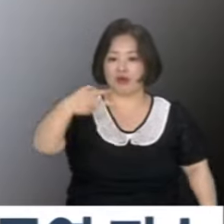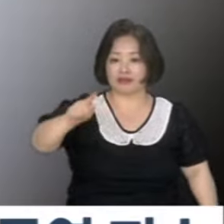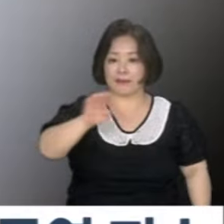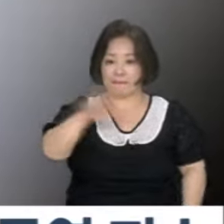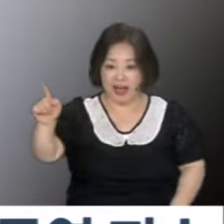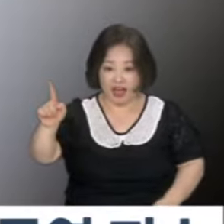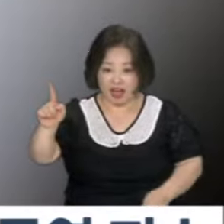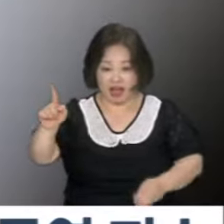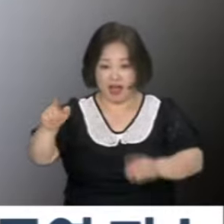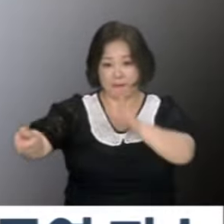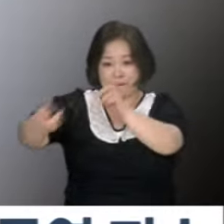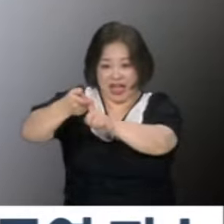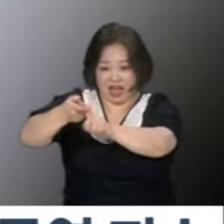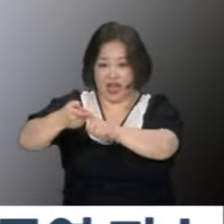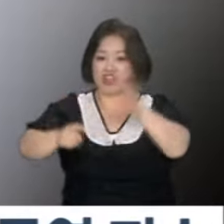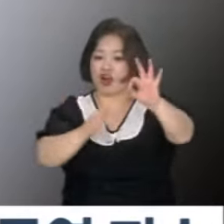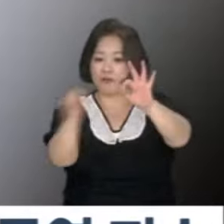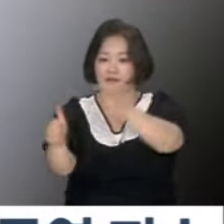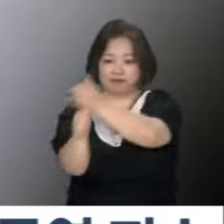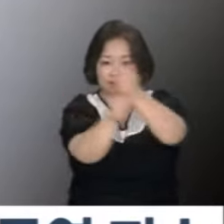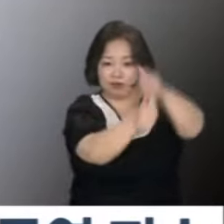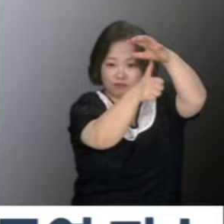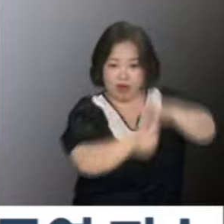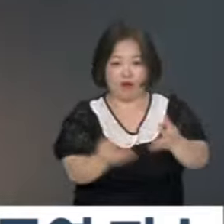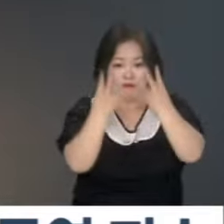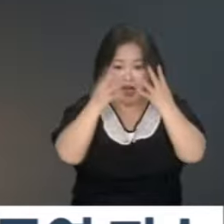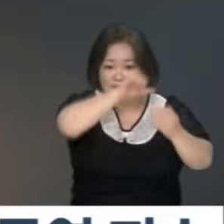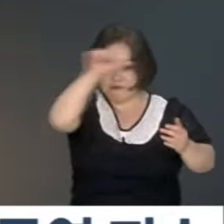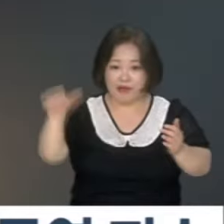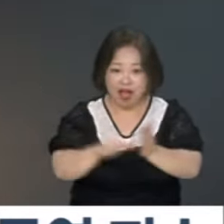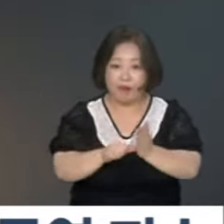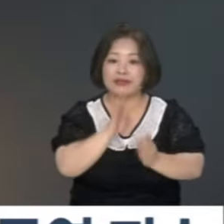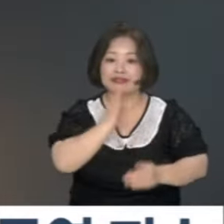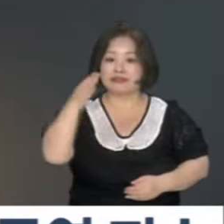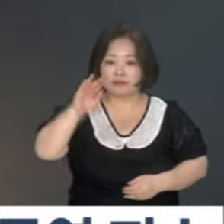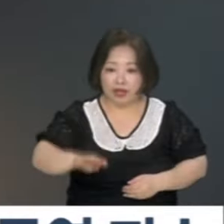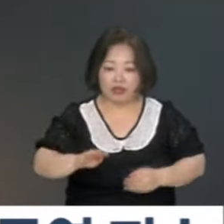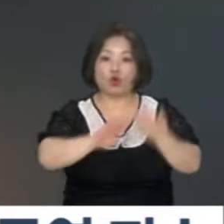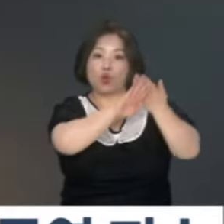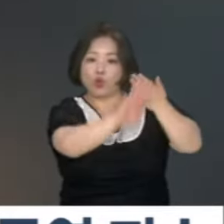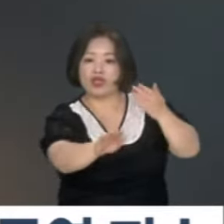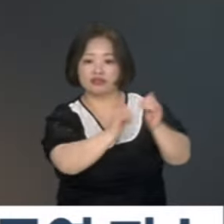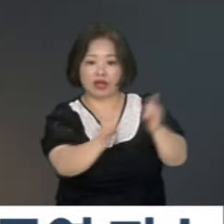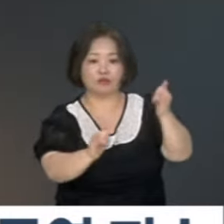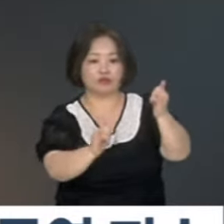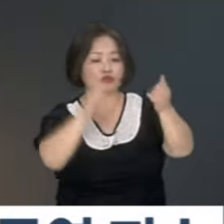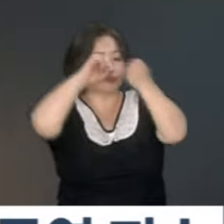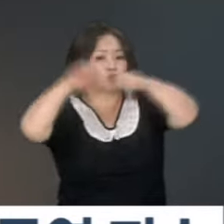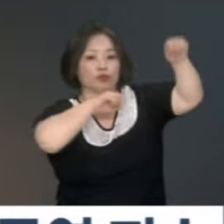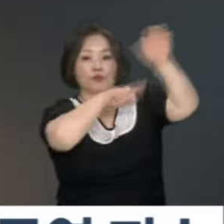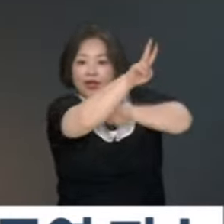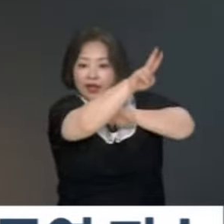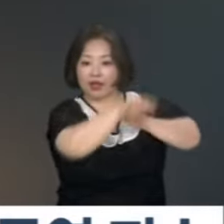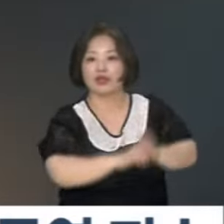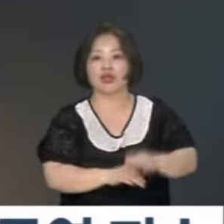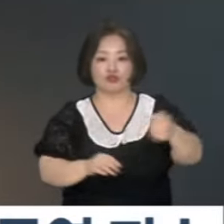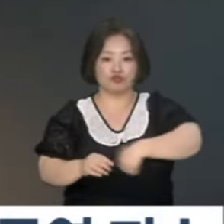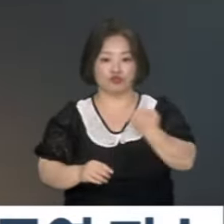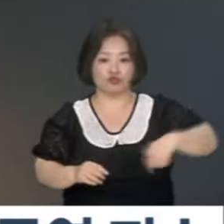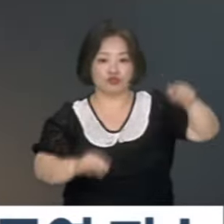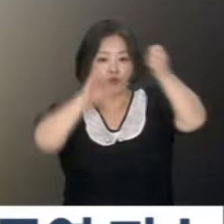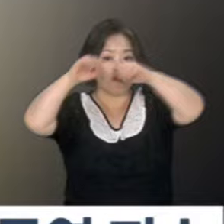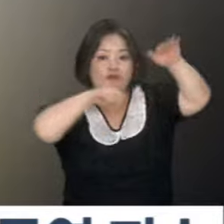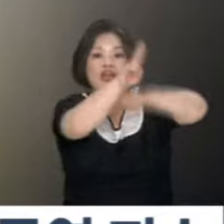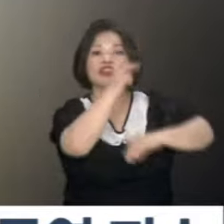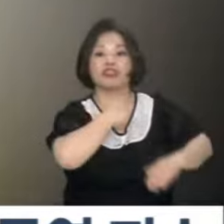10명은 붙잡혀 최고 무기징역을 선고받았지만 55살 서모 씨 등 2명은 자취를 감췄습니다. 중국으로